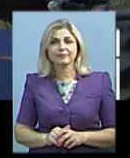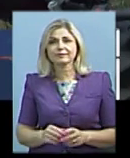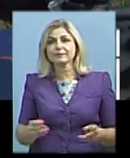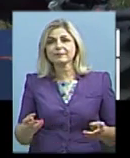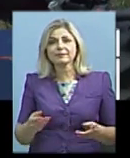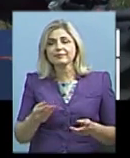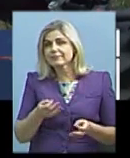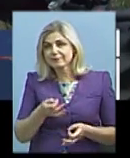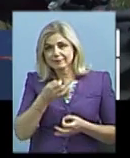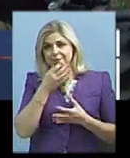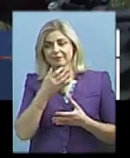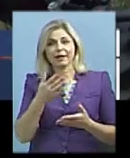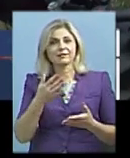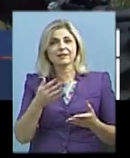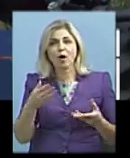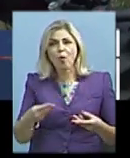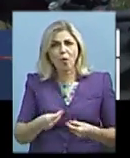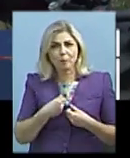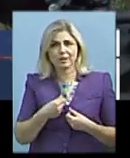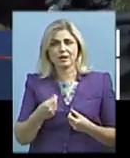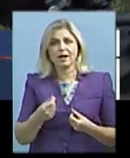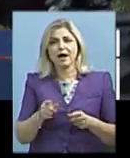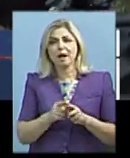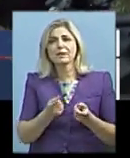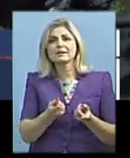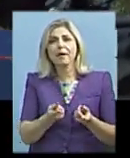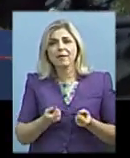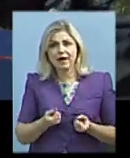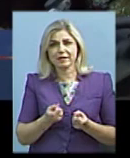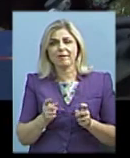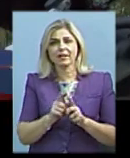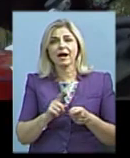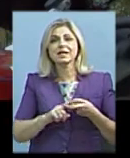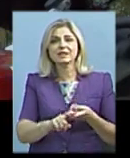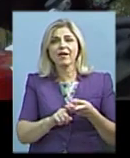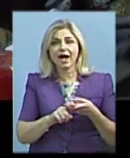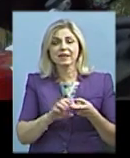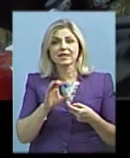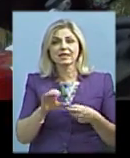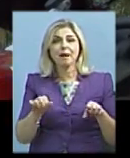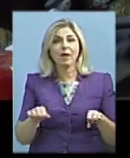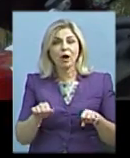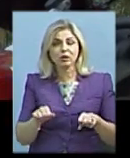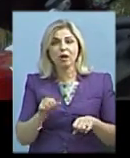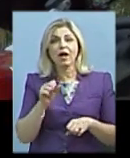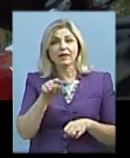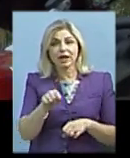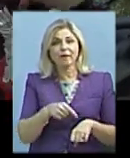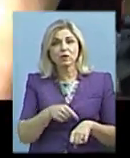захоплююче, заманююче, це взаємодія така з механізмом, але ти відчуваєш, що